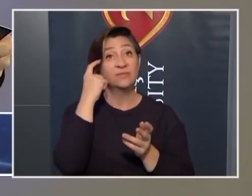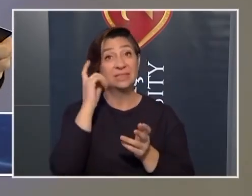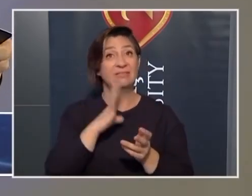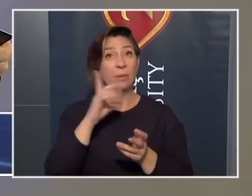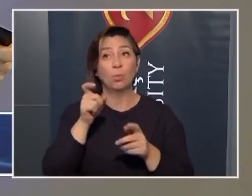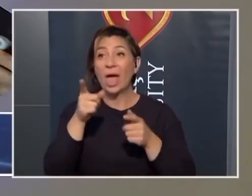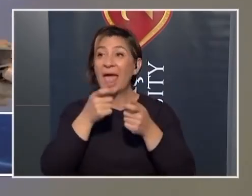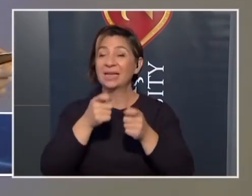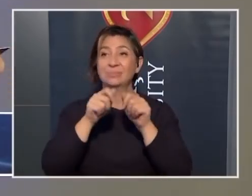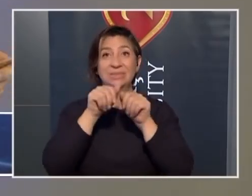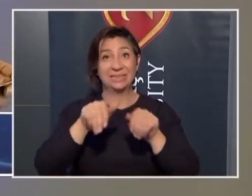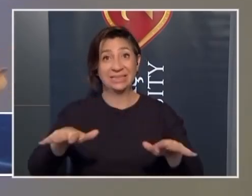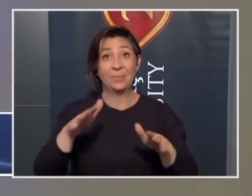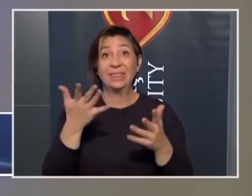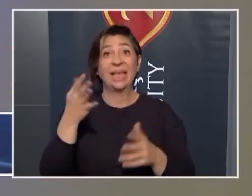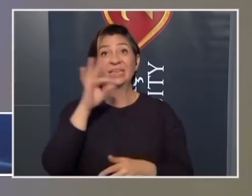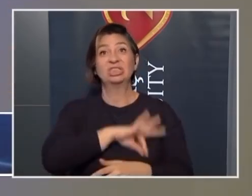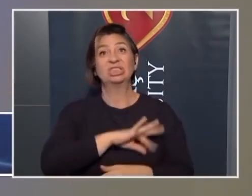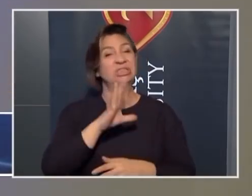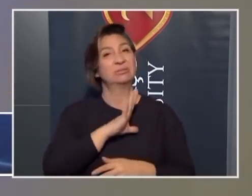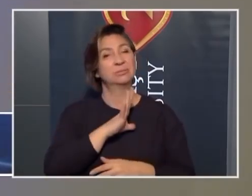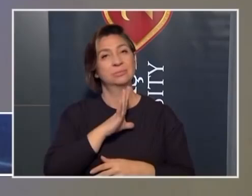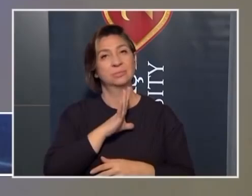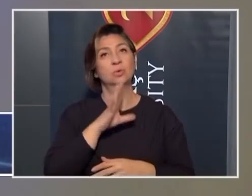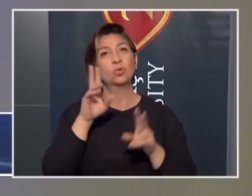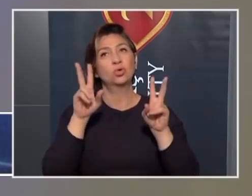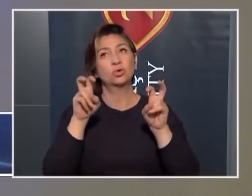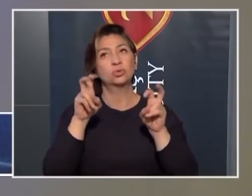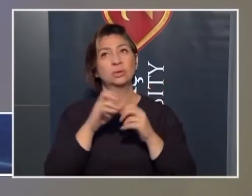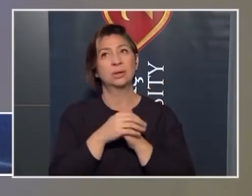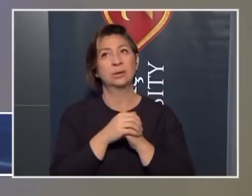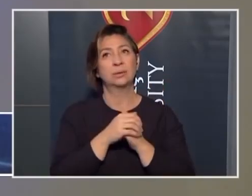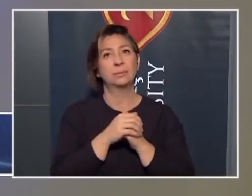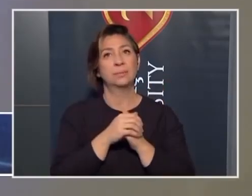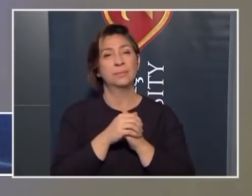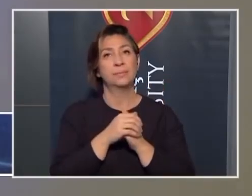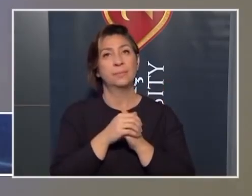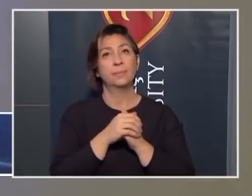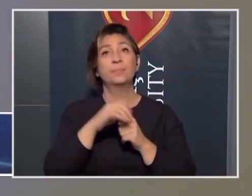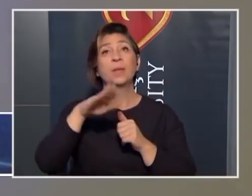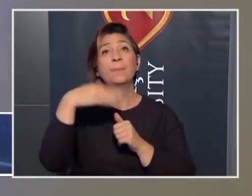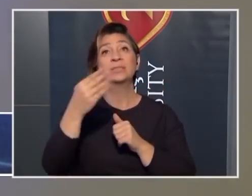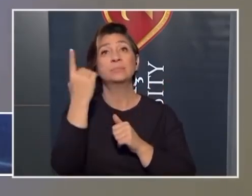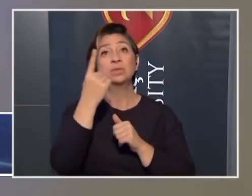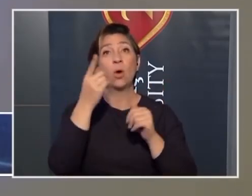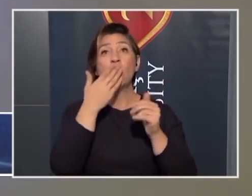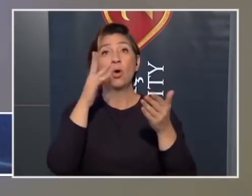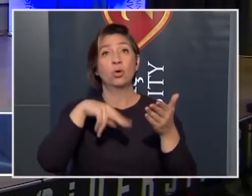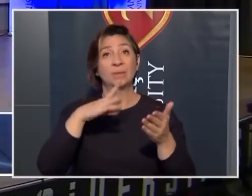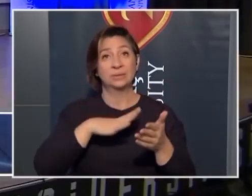Yani bu eğitim sistemi ne işe yarar konusunda. Ve başka bir şey daha okumak